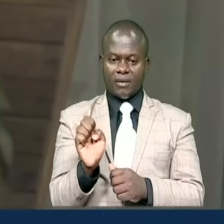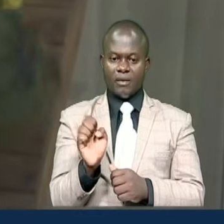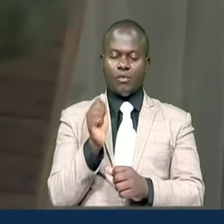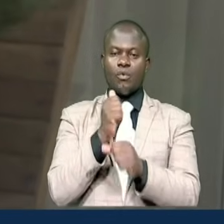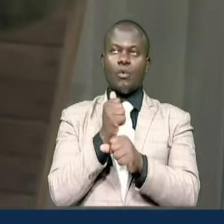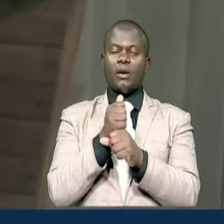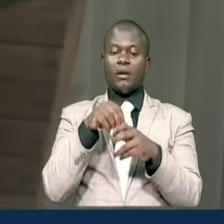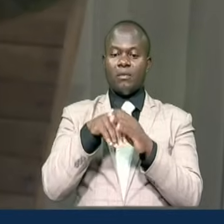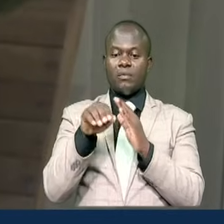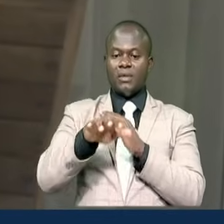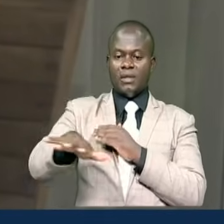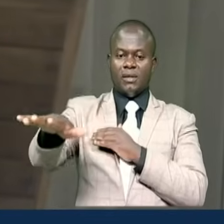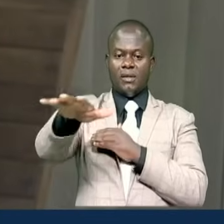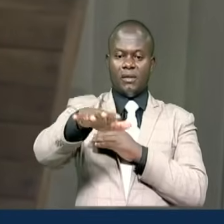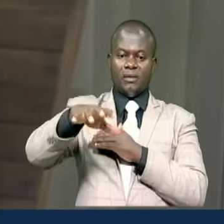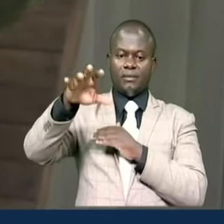cooperatinga muri utu duce